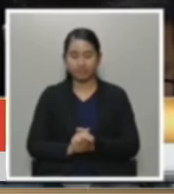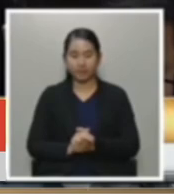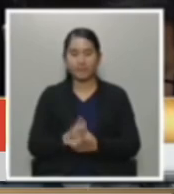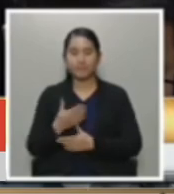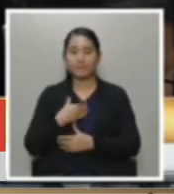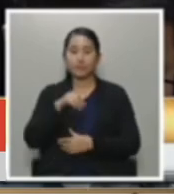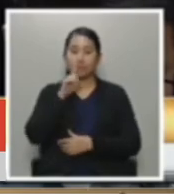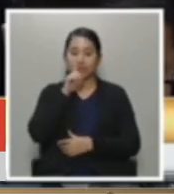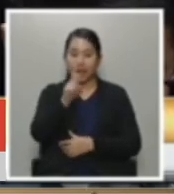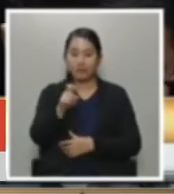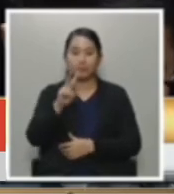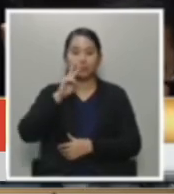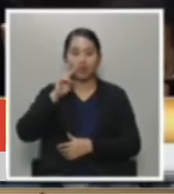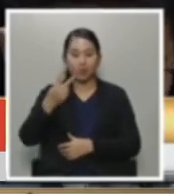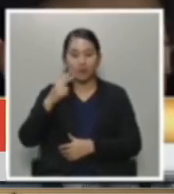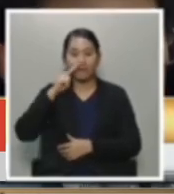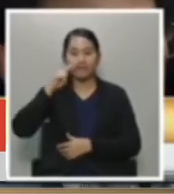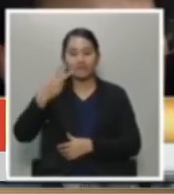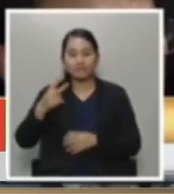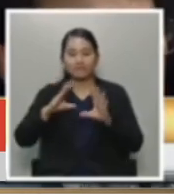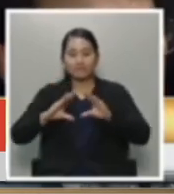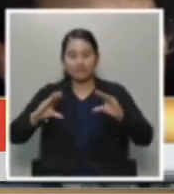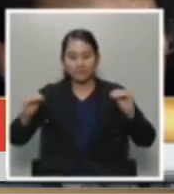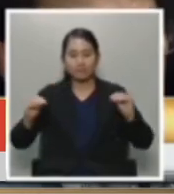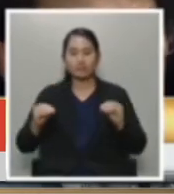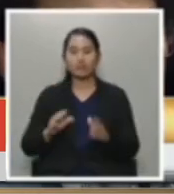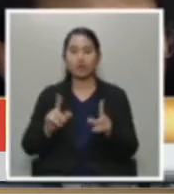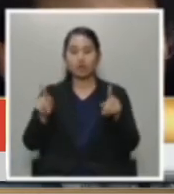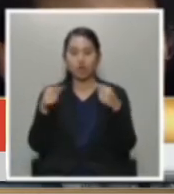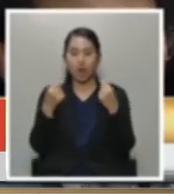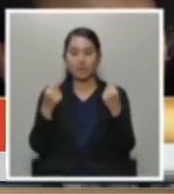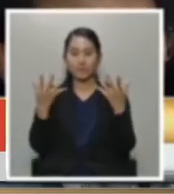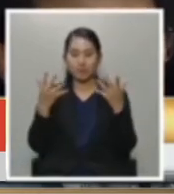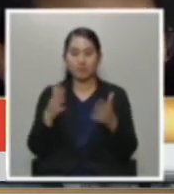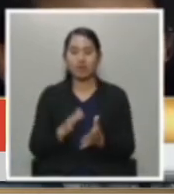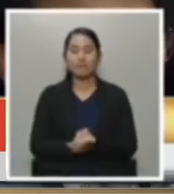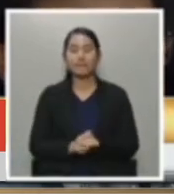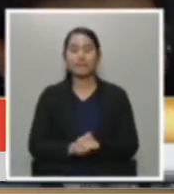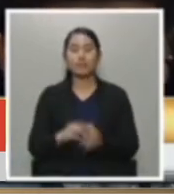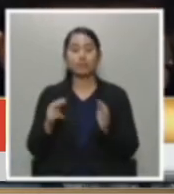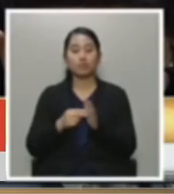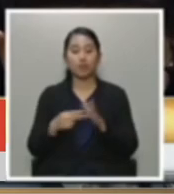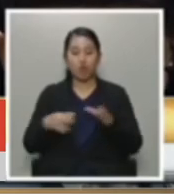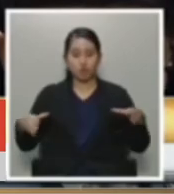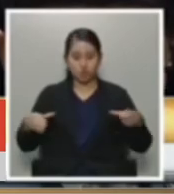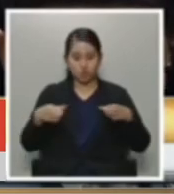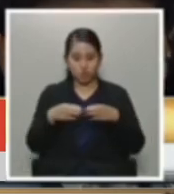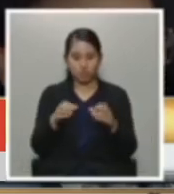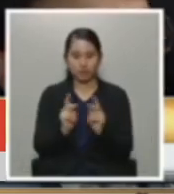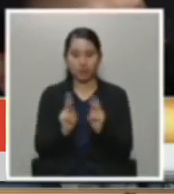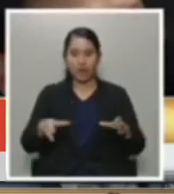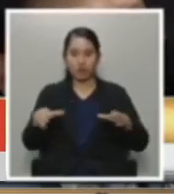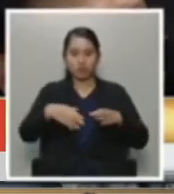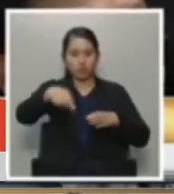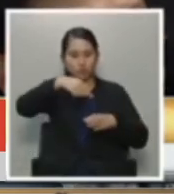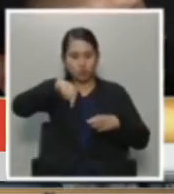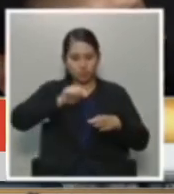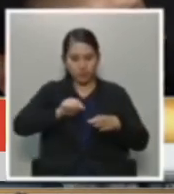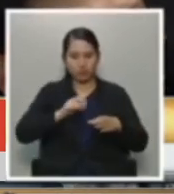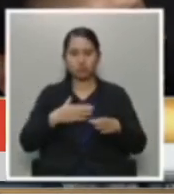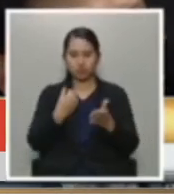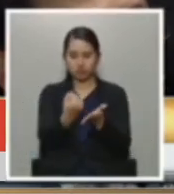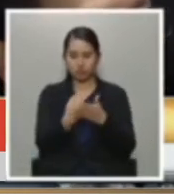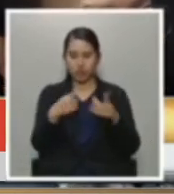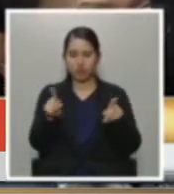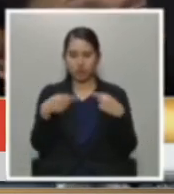องครั้งสามครั้งไม่มีใครตอบผมเลยผมถามท่านว่าสถานะของคณะกรรมการชุดนี้นี่ผมถามท่านช่วยตอบหน่อ